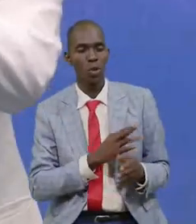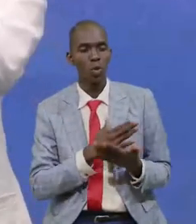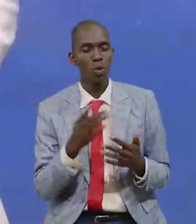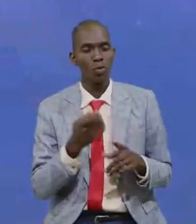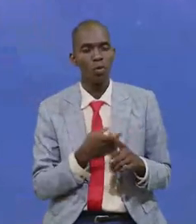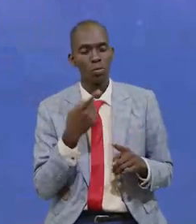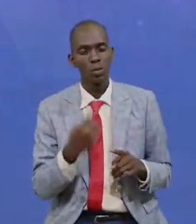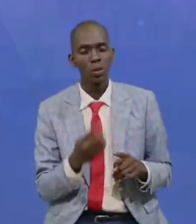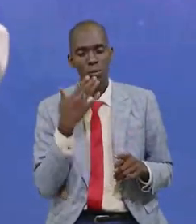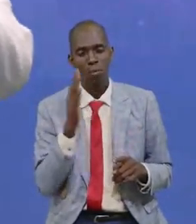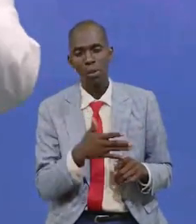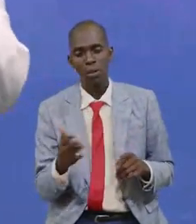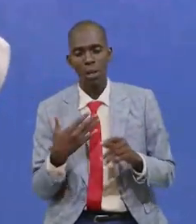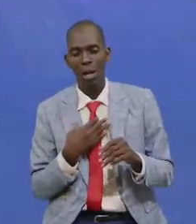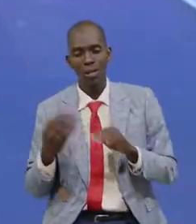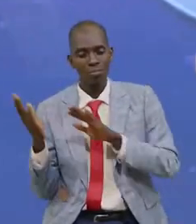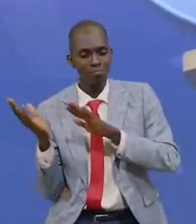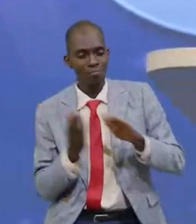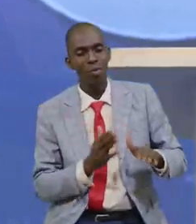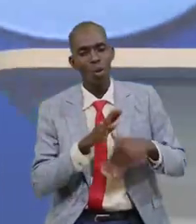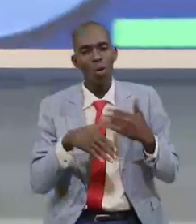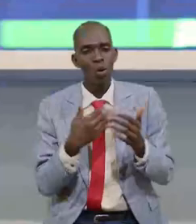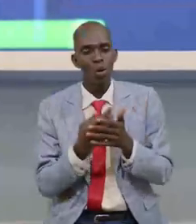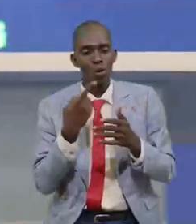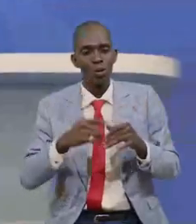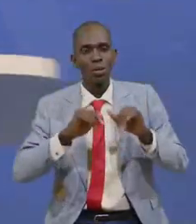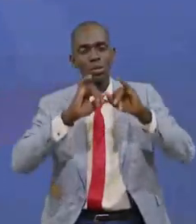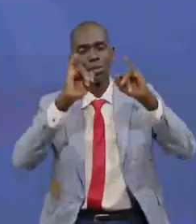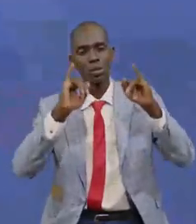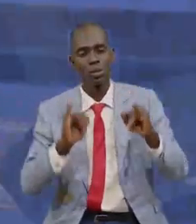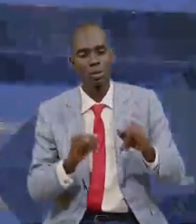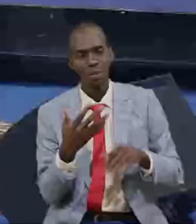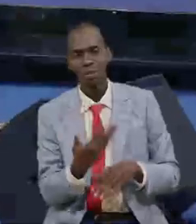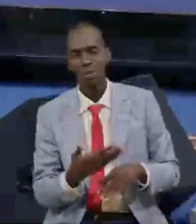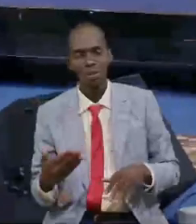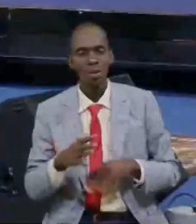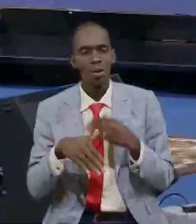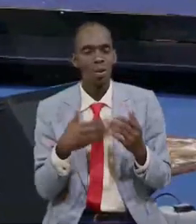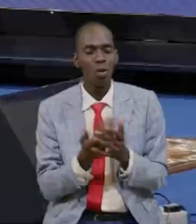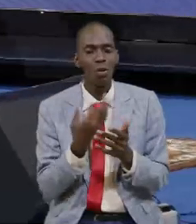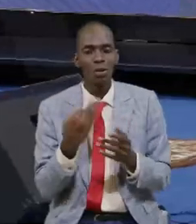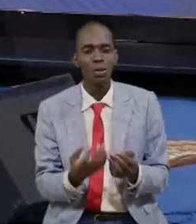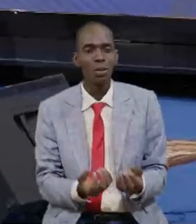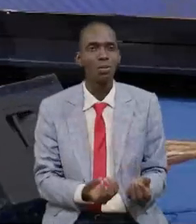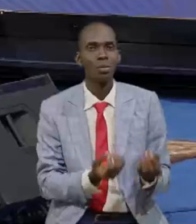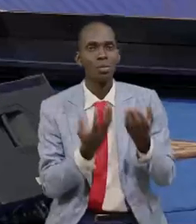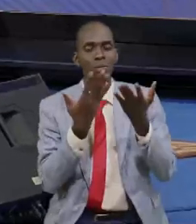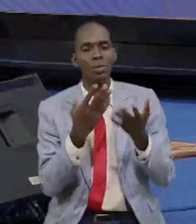abandonné tous ces rites, ces rituels, ces cérémonies, tous ces